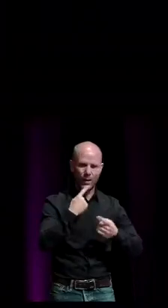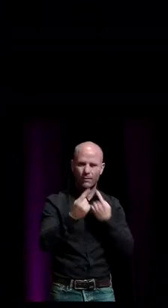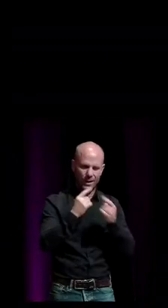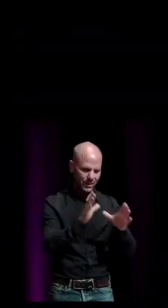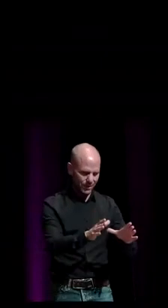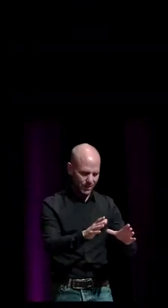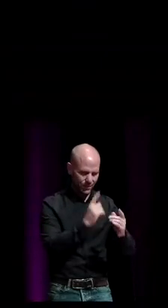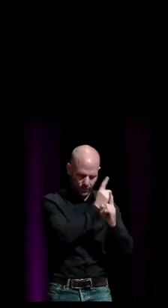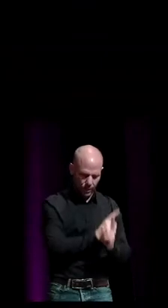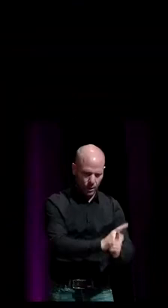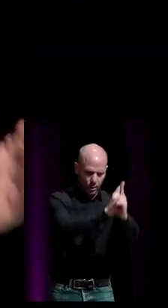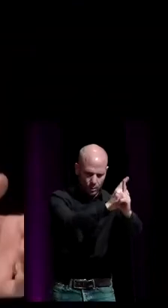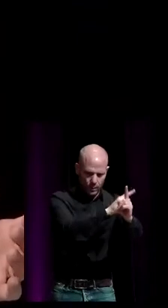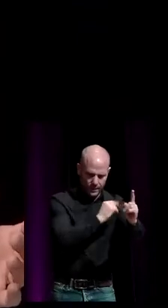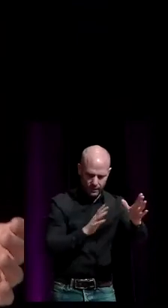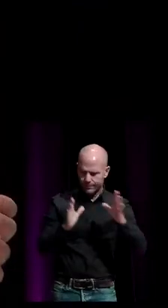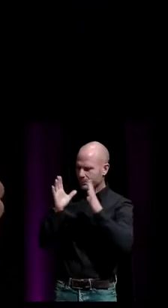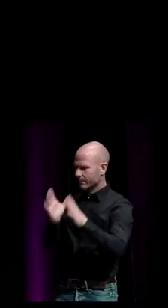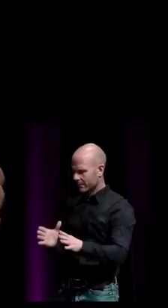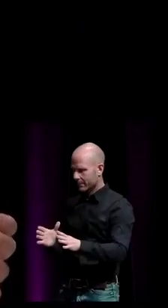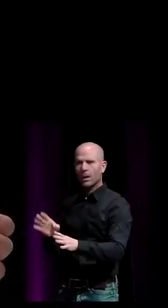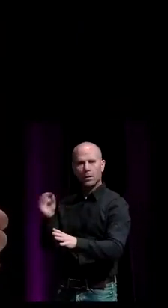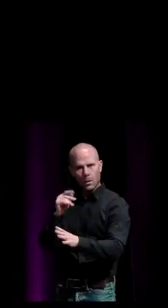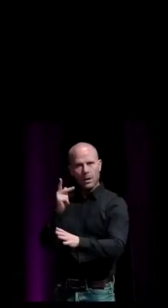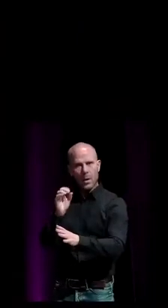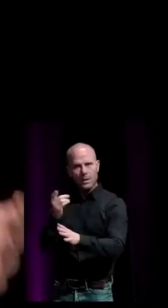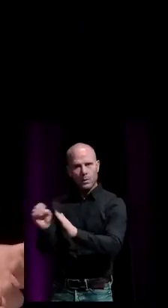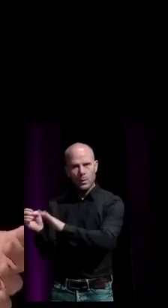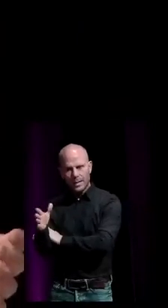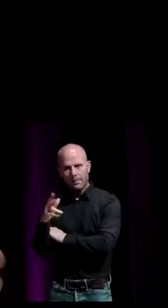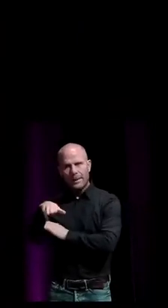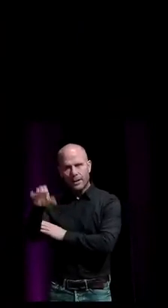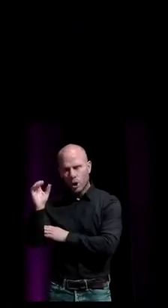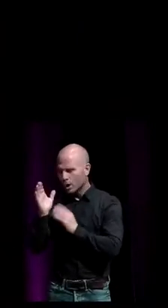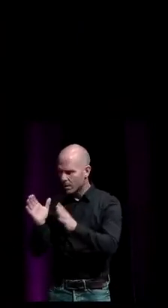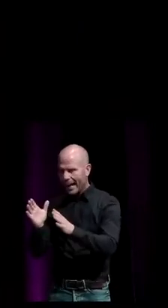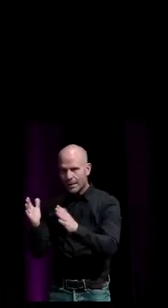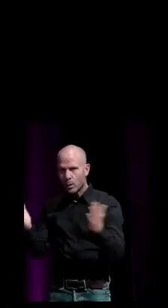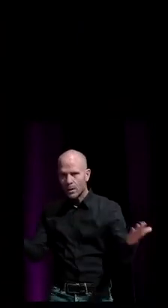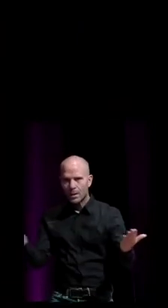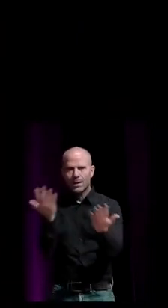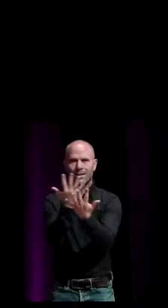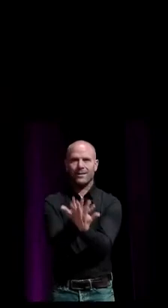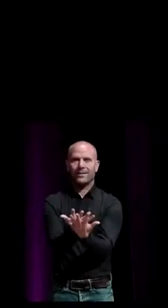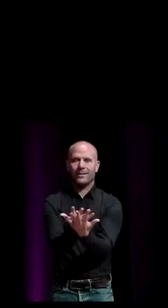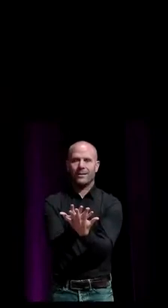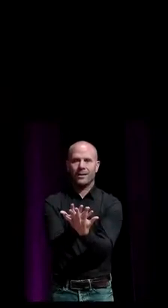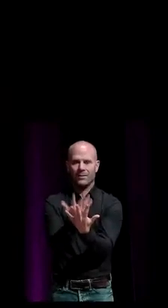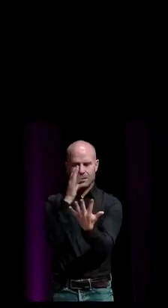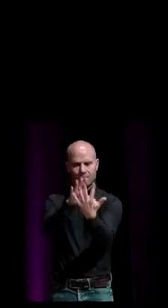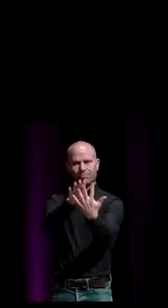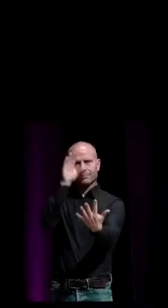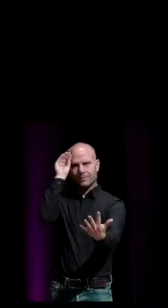och så följer man upp det och sen är det en annan konferens som handlar om koldioxidutsläpp och miljö. Nu har vi vävt ihop det här. Nu ser vi allt